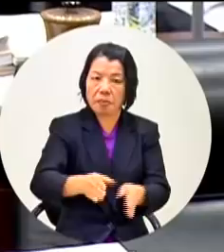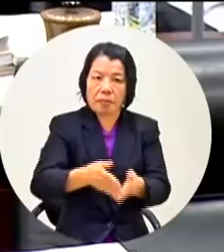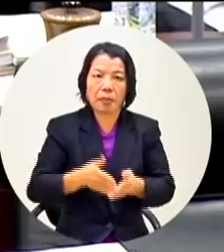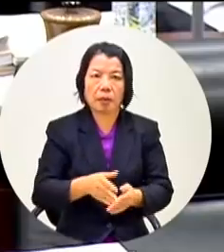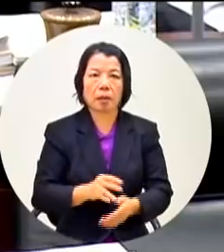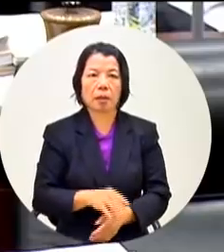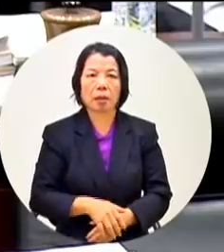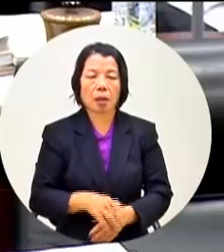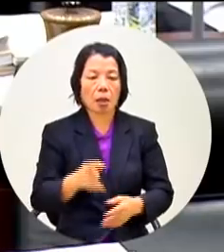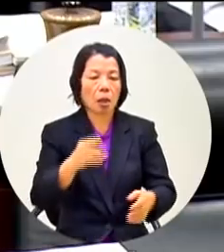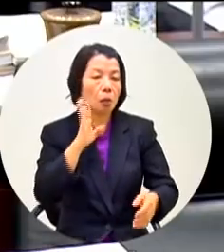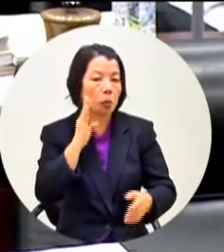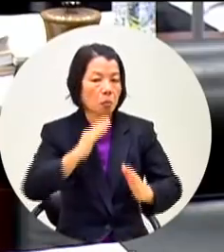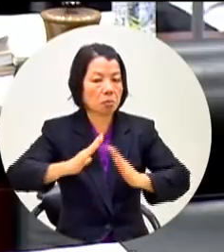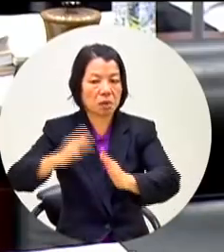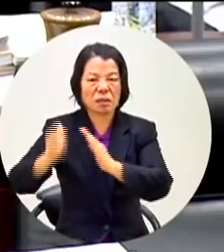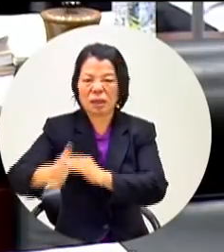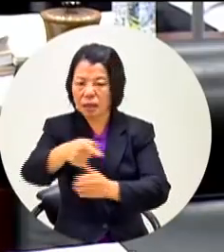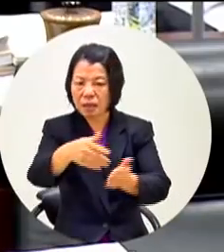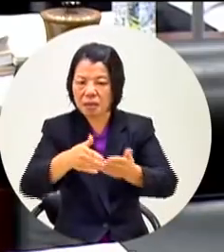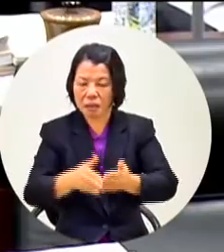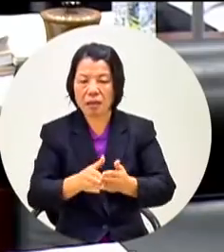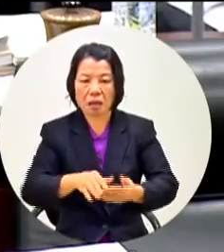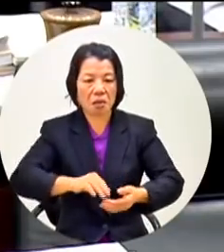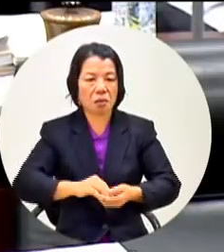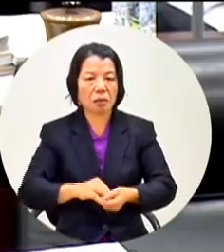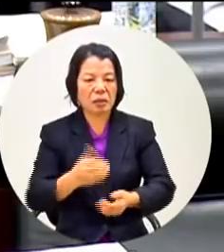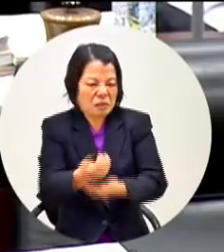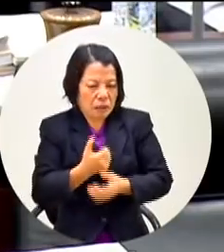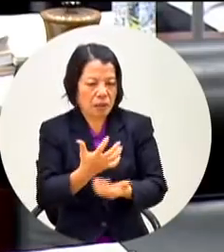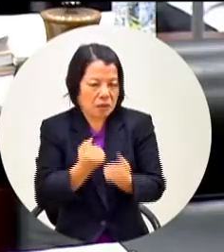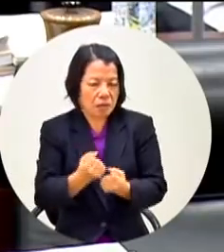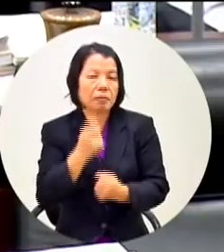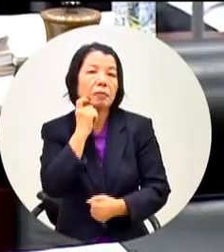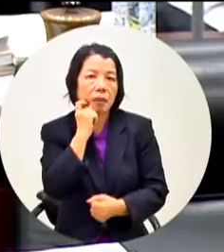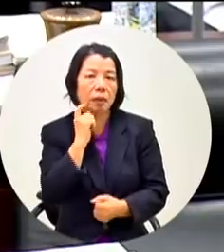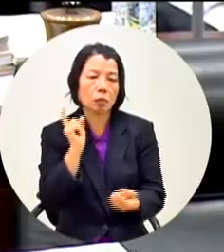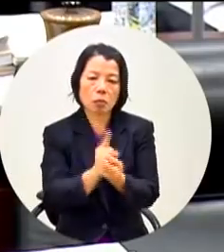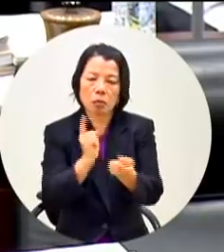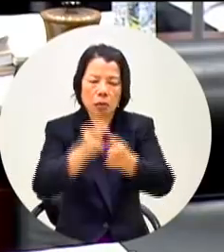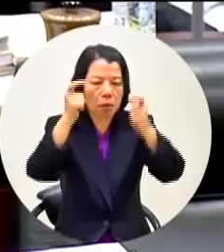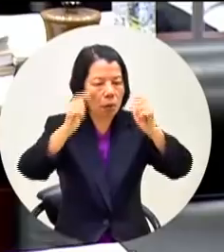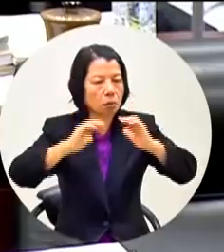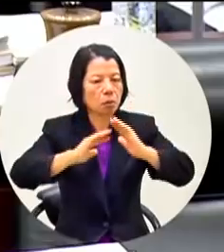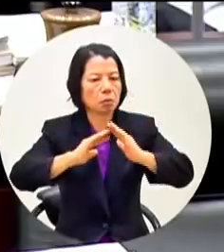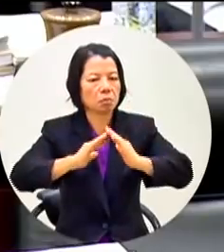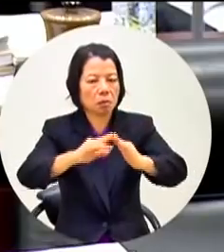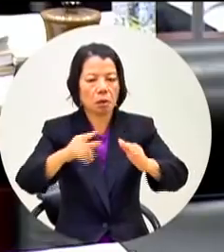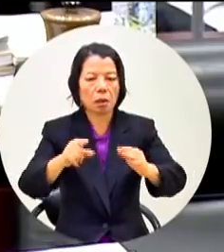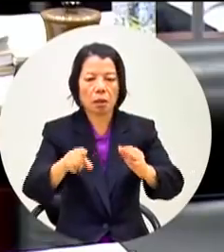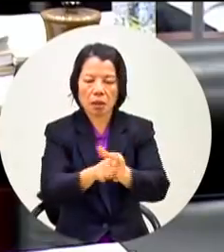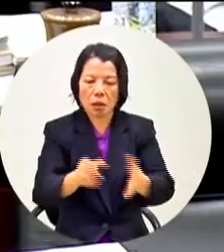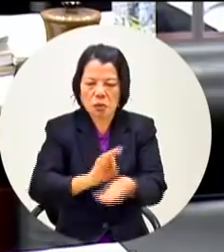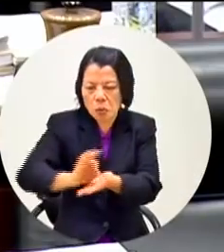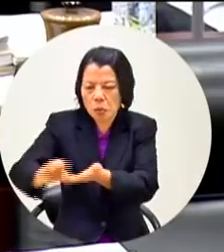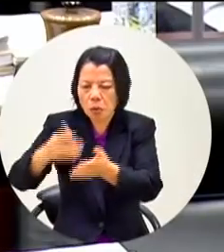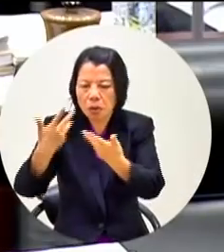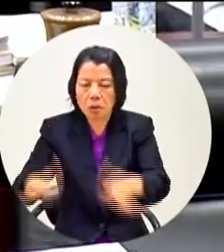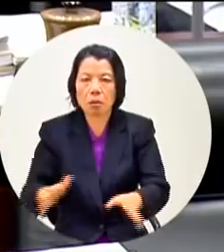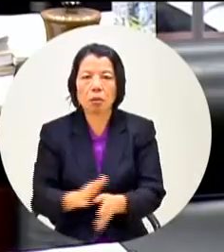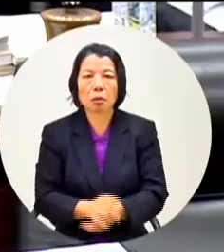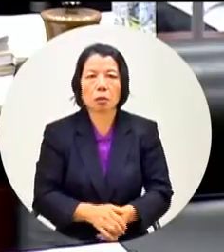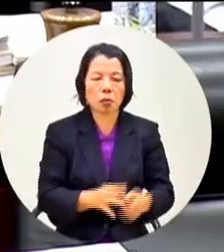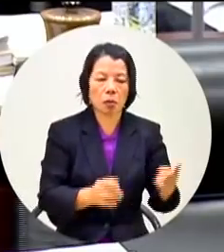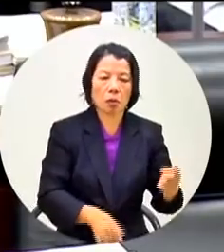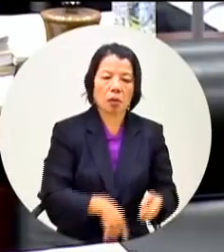一直说高雄需要更多的经费来支持你想做的事情，1:3:10，原方案